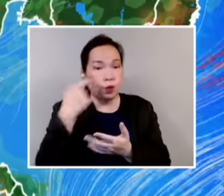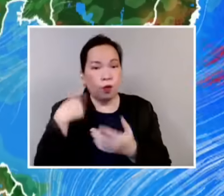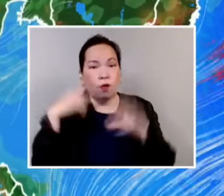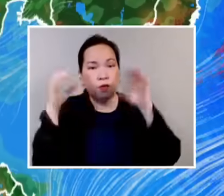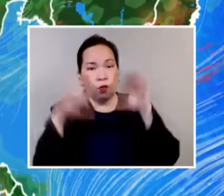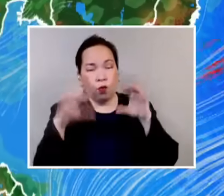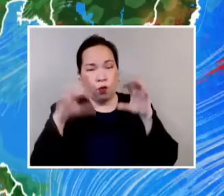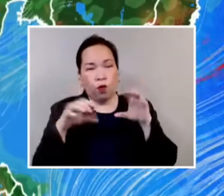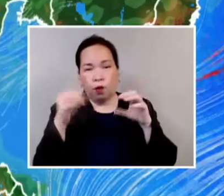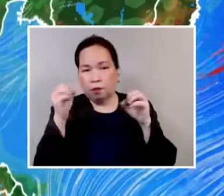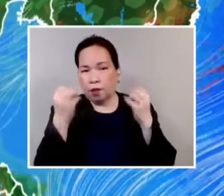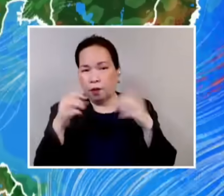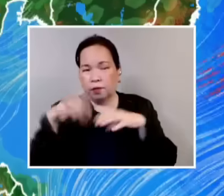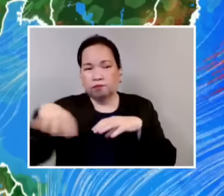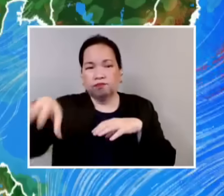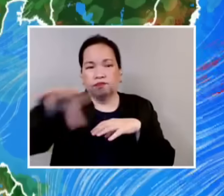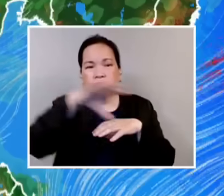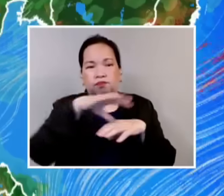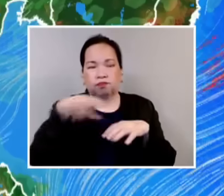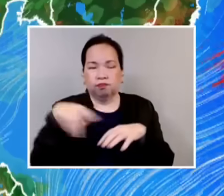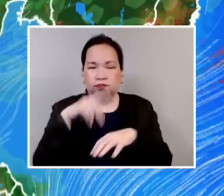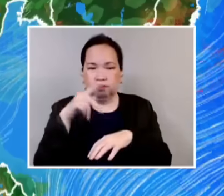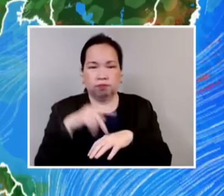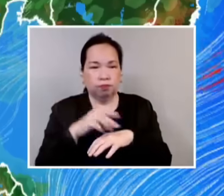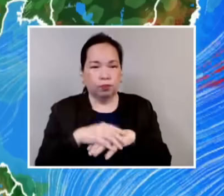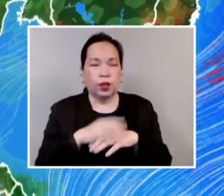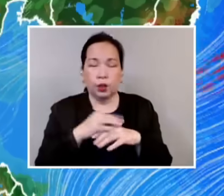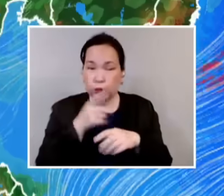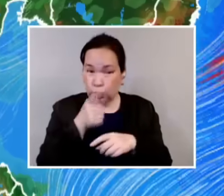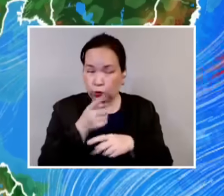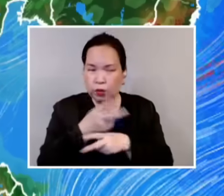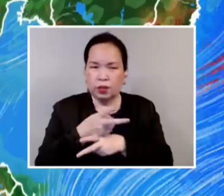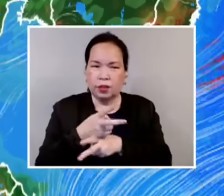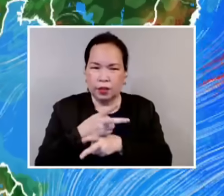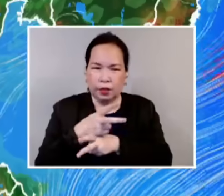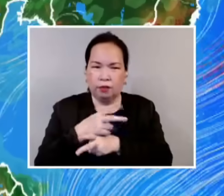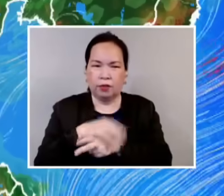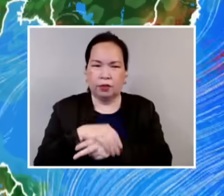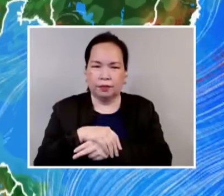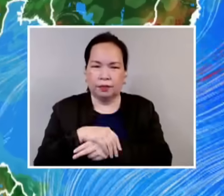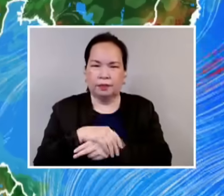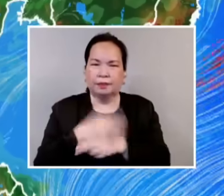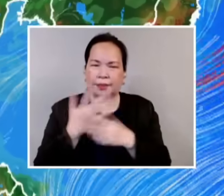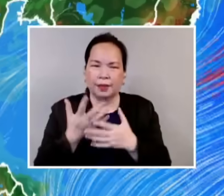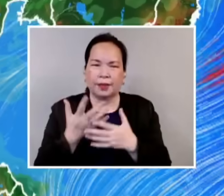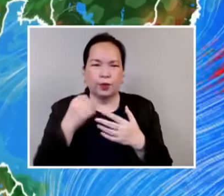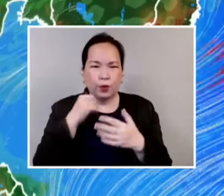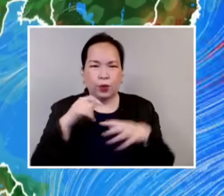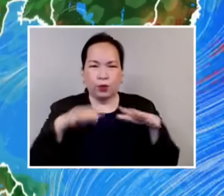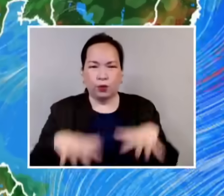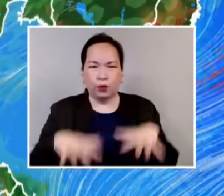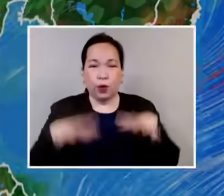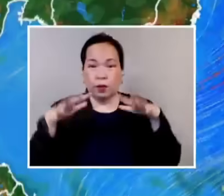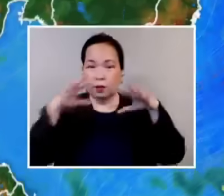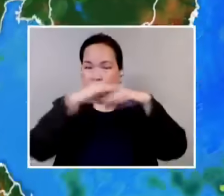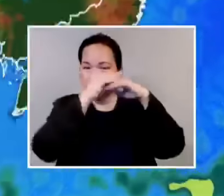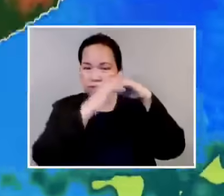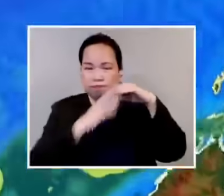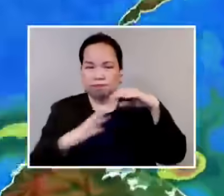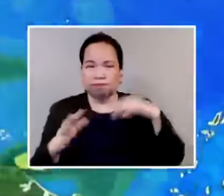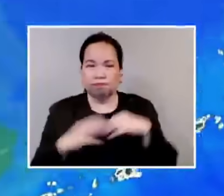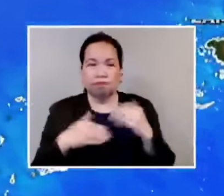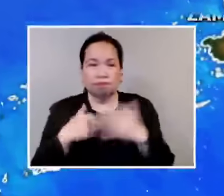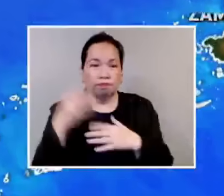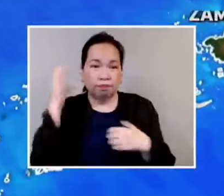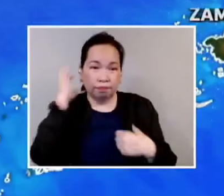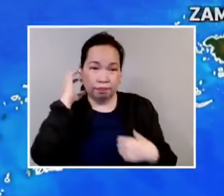base sa rainfall forecast ng The Weather Company. Kaya kapamilya maging listo at handa dahil posible ang mga pagbaha at landslides. Sa Mindanao,